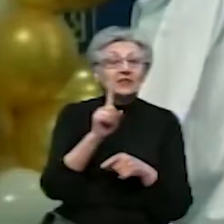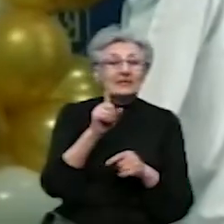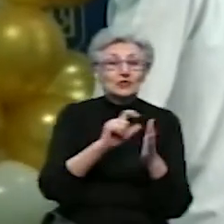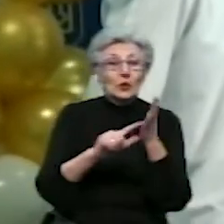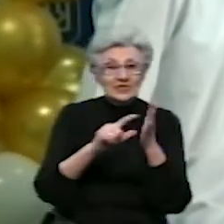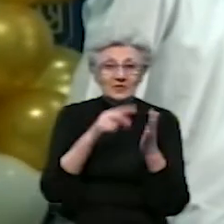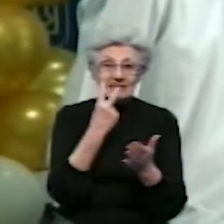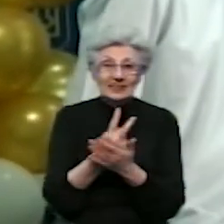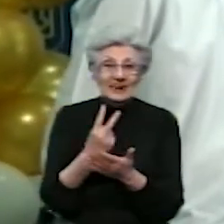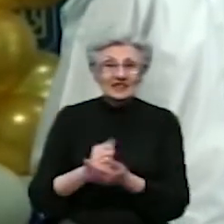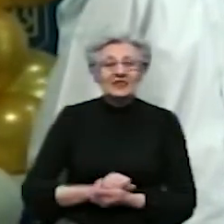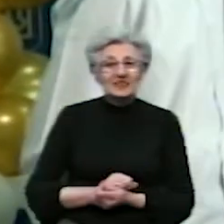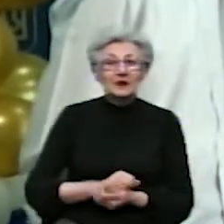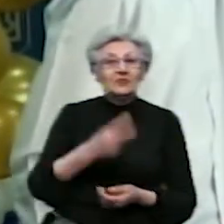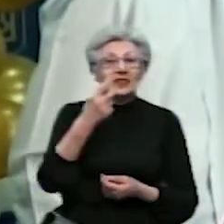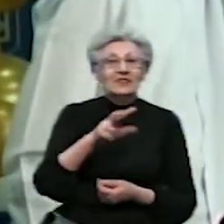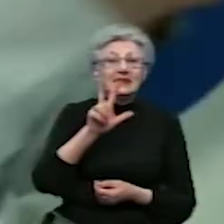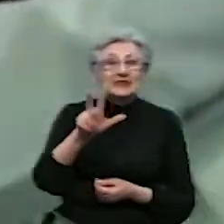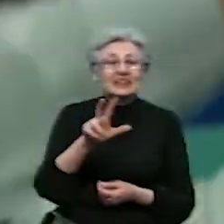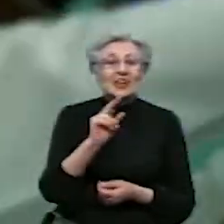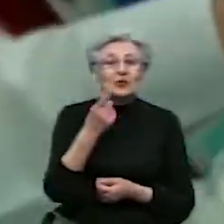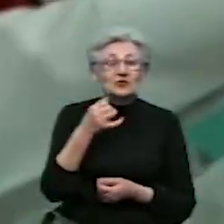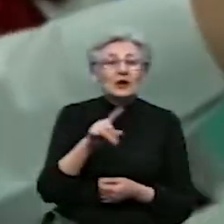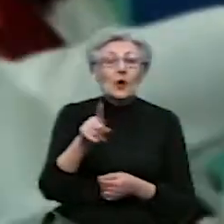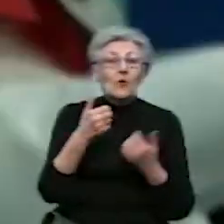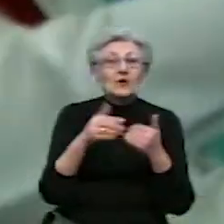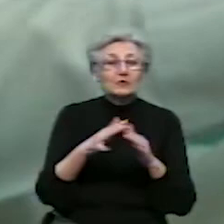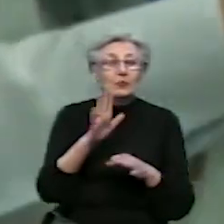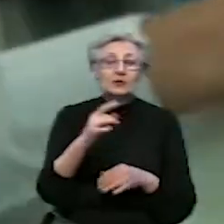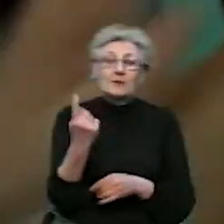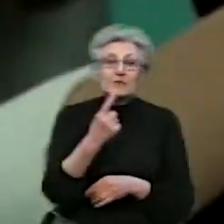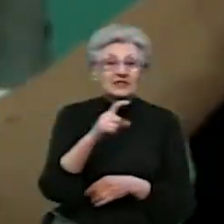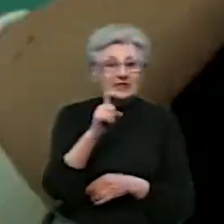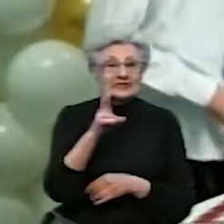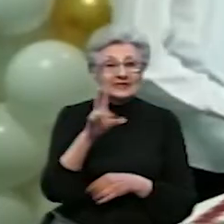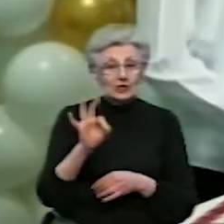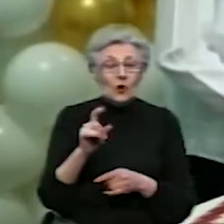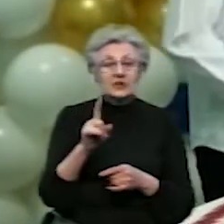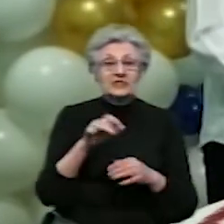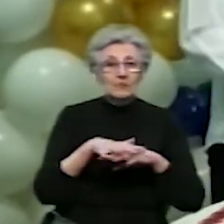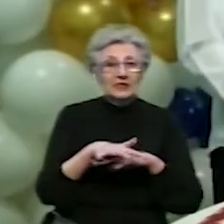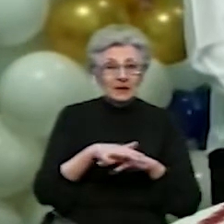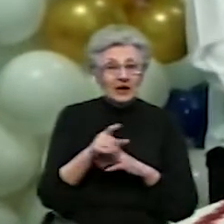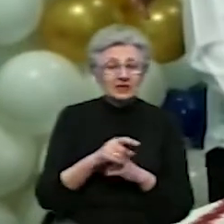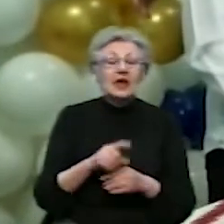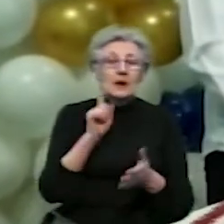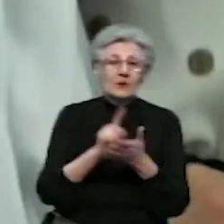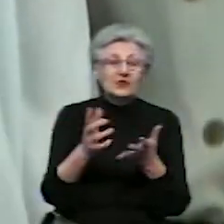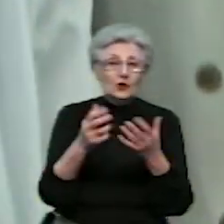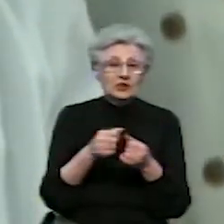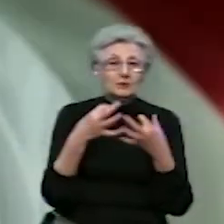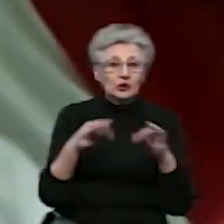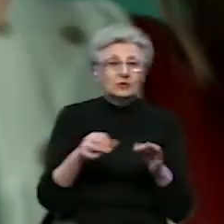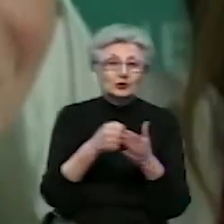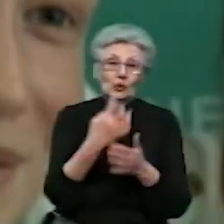глядачів. 25 червня у випускників буде перше ЗНО з математики. Перепустки маєте отримати до 4 червня.